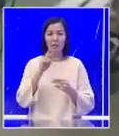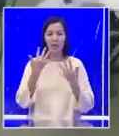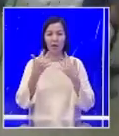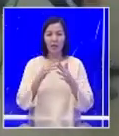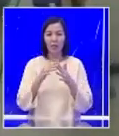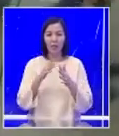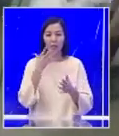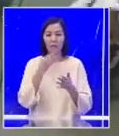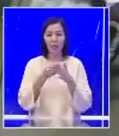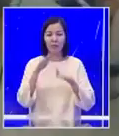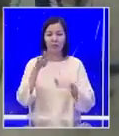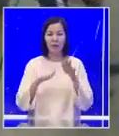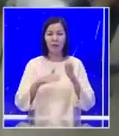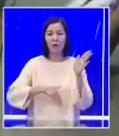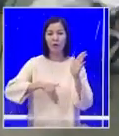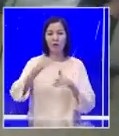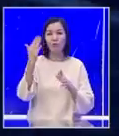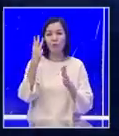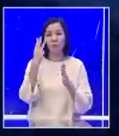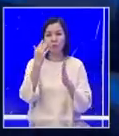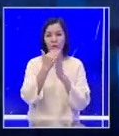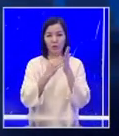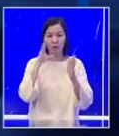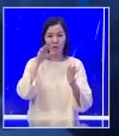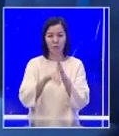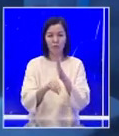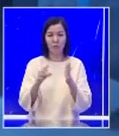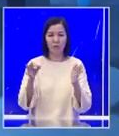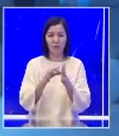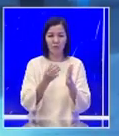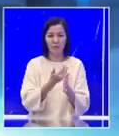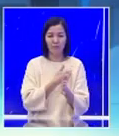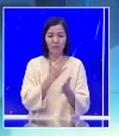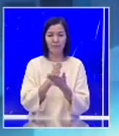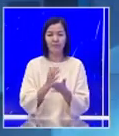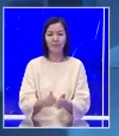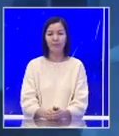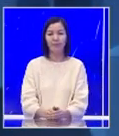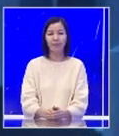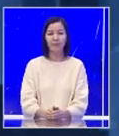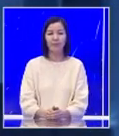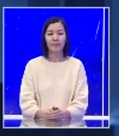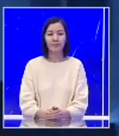салмақ дәрежесінде үздік үштікке кіруді көздейді. Жарқын Нұрланұлы, Мәди Байбосынов, Жетісу телеарнасы.